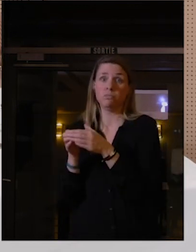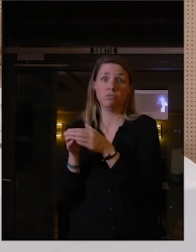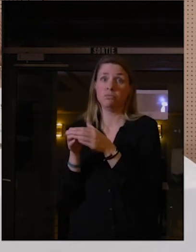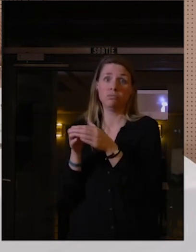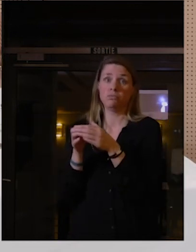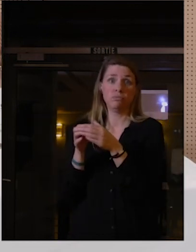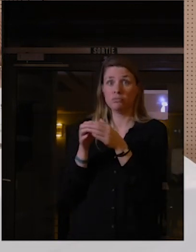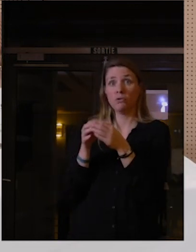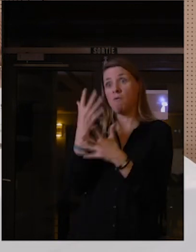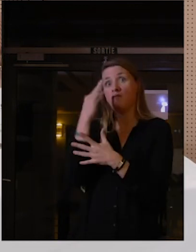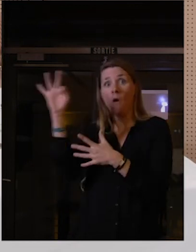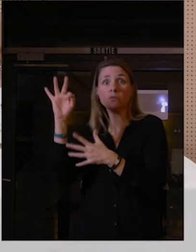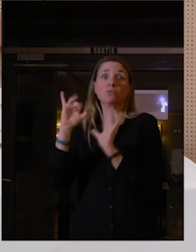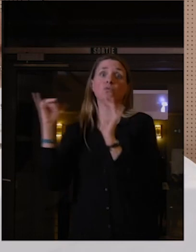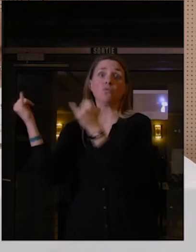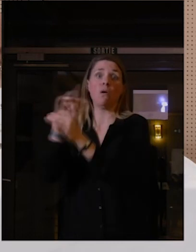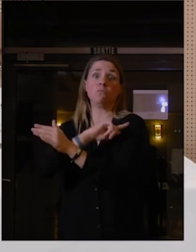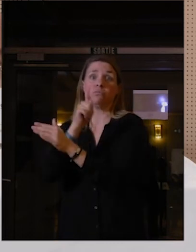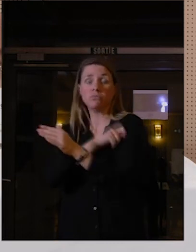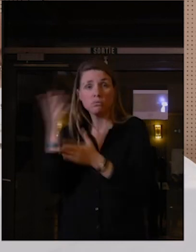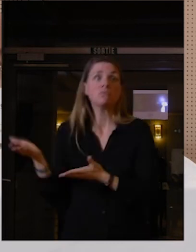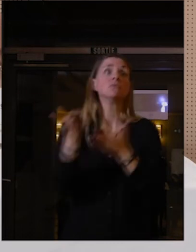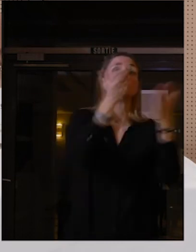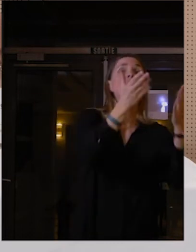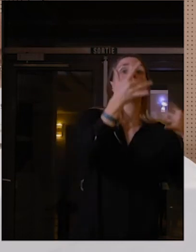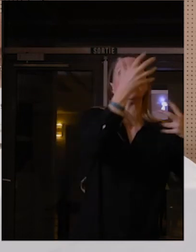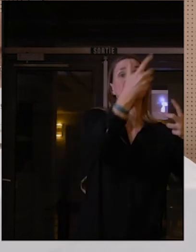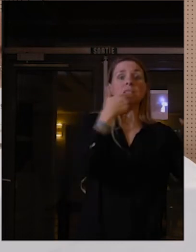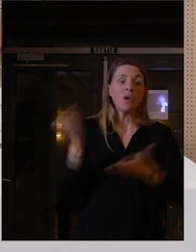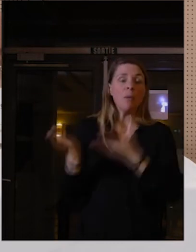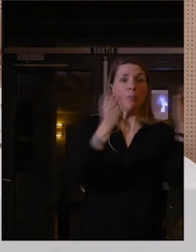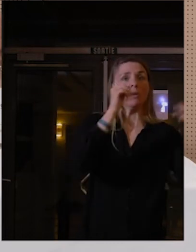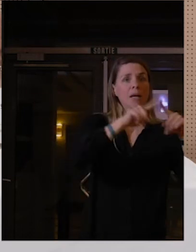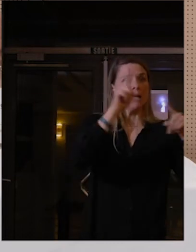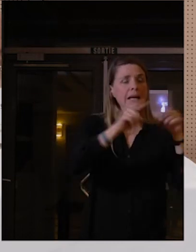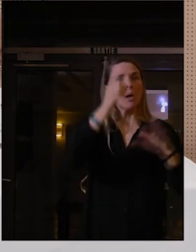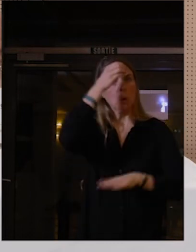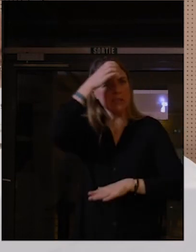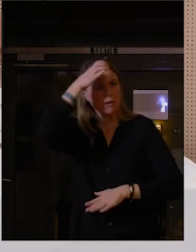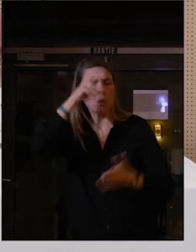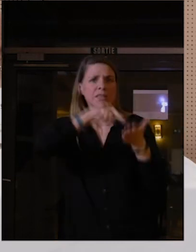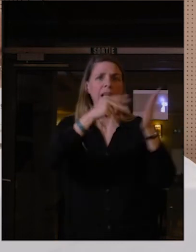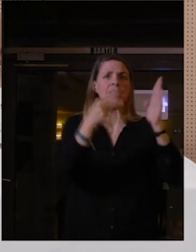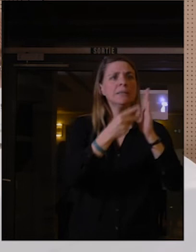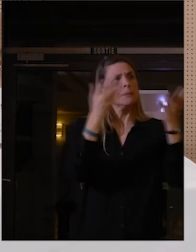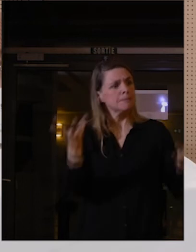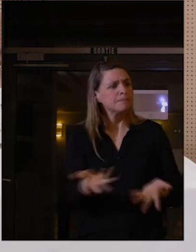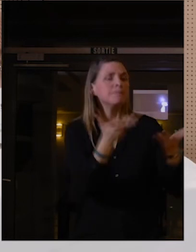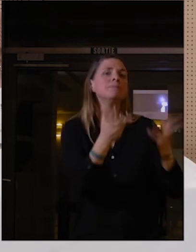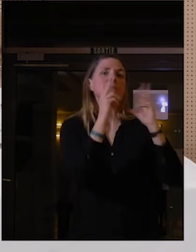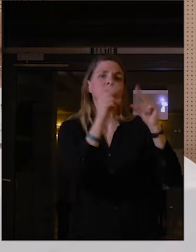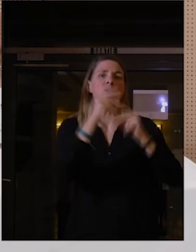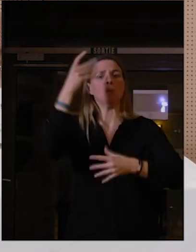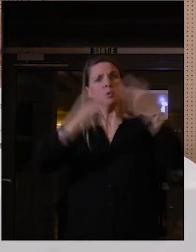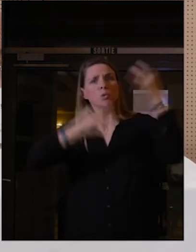athlètes français. Et on a fait la promotion du sport, on leur a apporté du matériel, des connaissances techniques avec des entraîneurs, des juges, des athlètes.